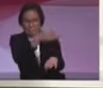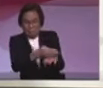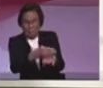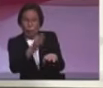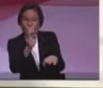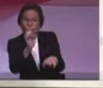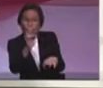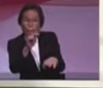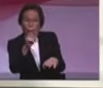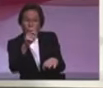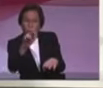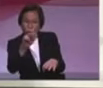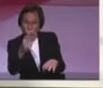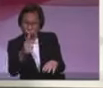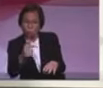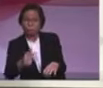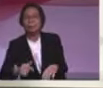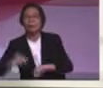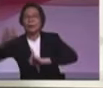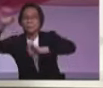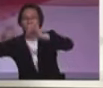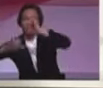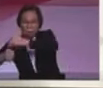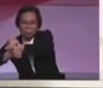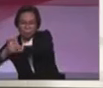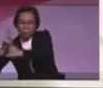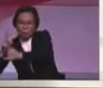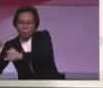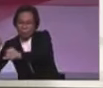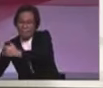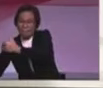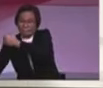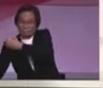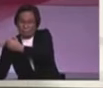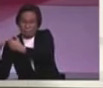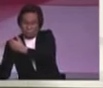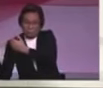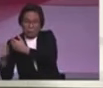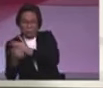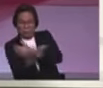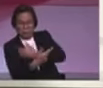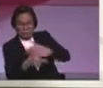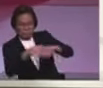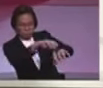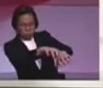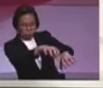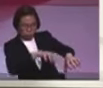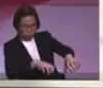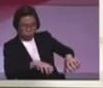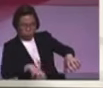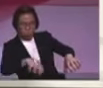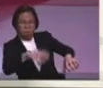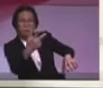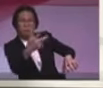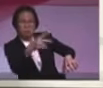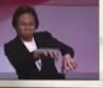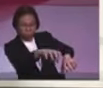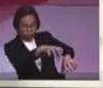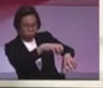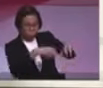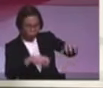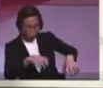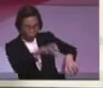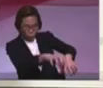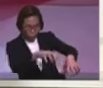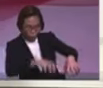Berdasarkan penilaian risiko KKM, mendapati ketiga-tiga lokaliti ini mempunyai risiko tinggi untuk